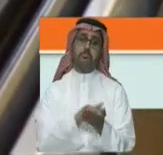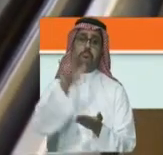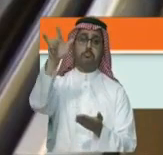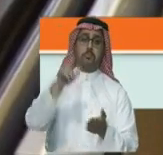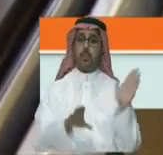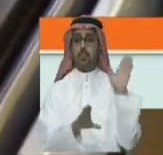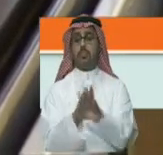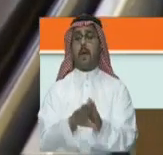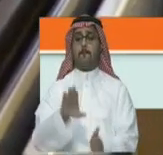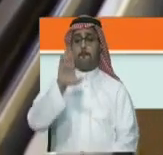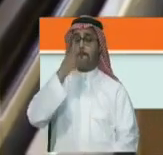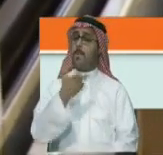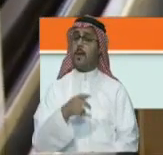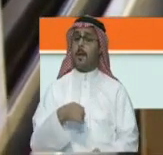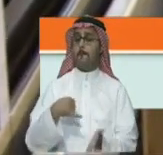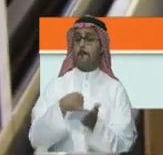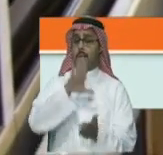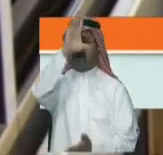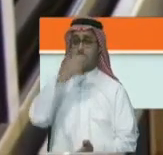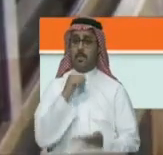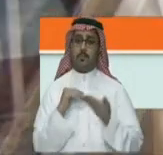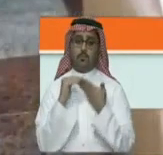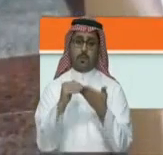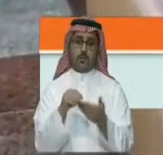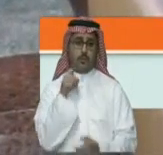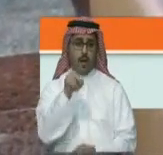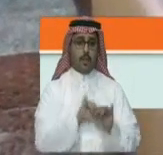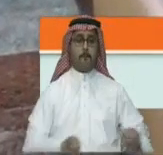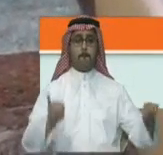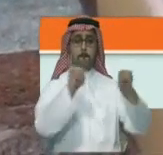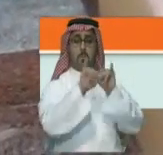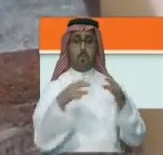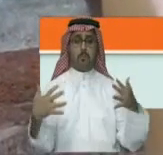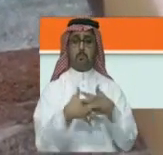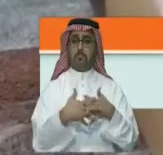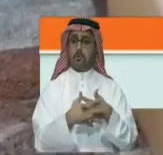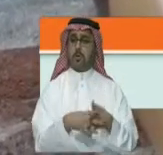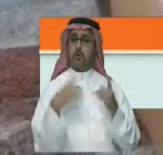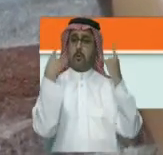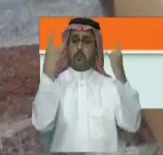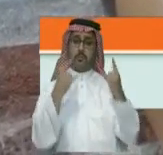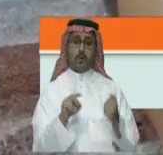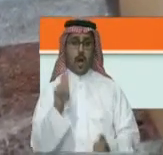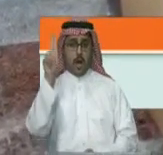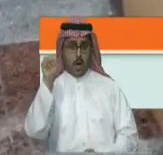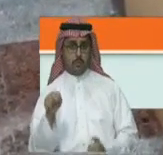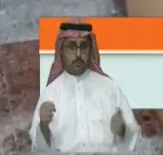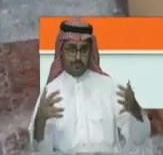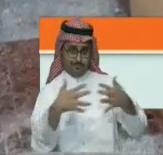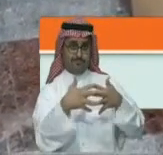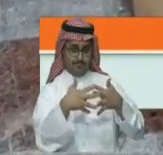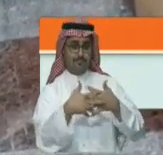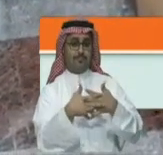من مركز الملك سلمان للإغاثة، مشيرا إلى أن المنظمة تعمل بالشراكة مع مفوضية الأمم المتحدة لشؤون